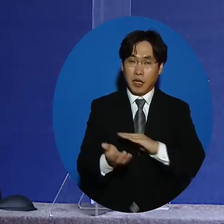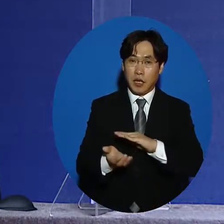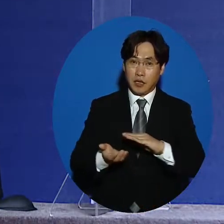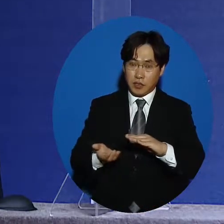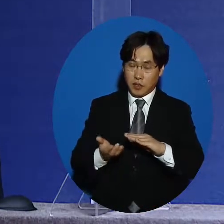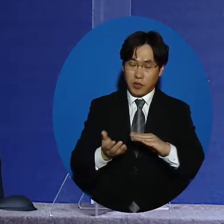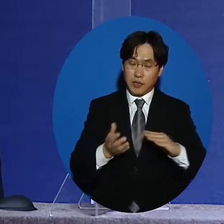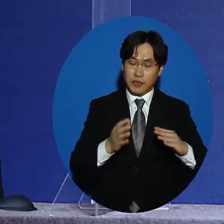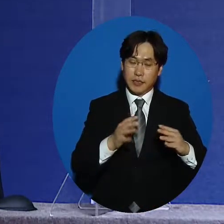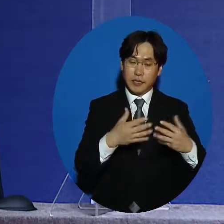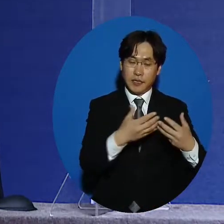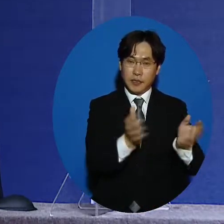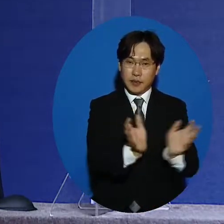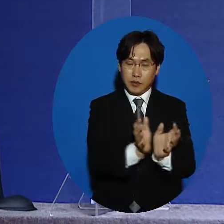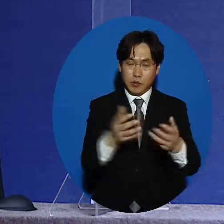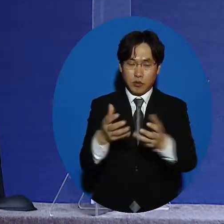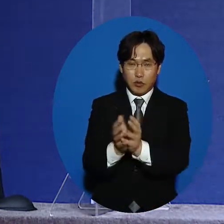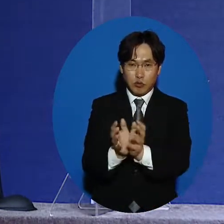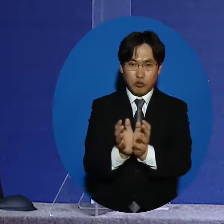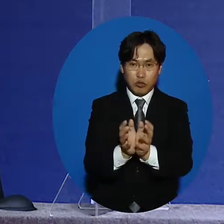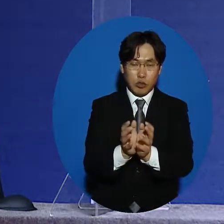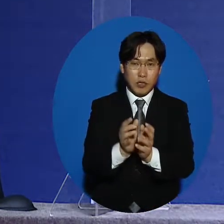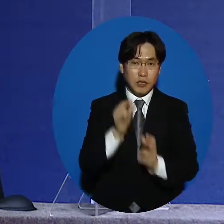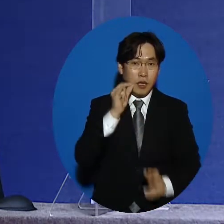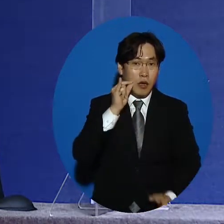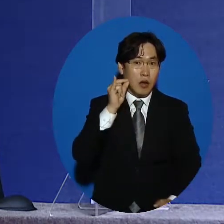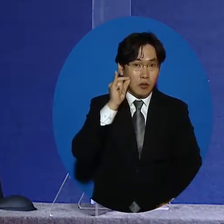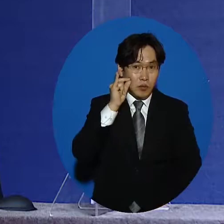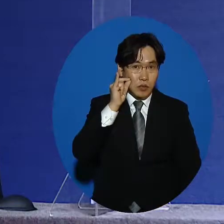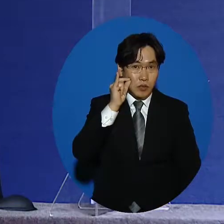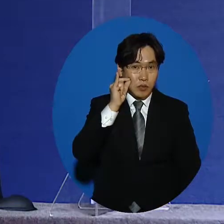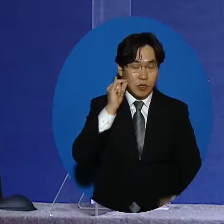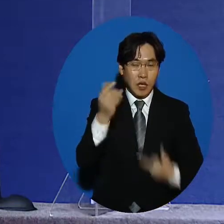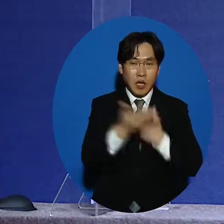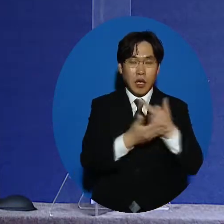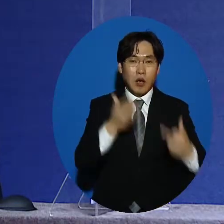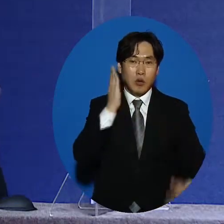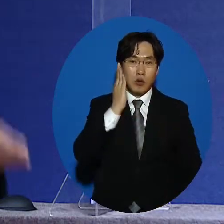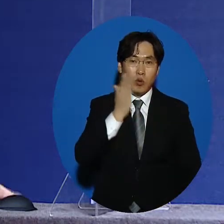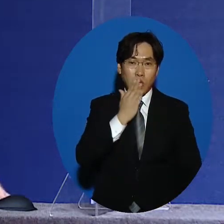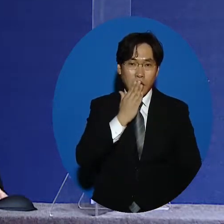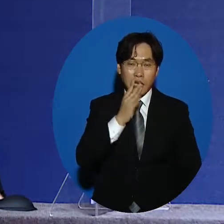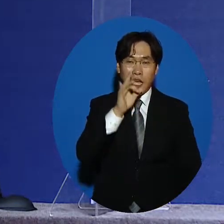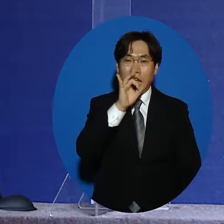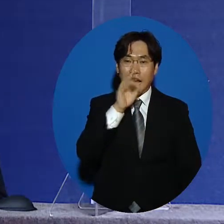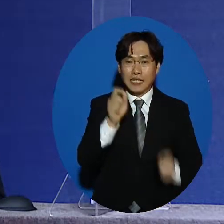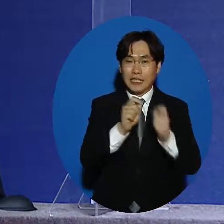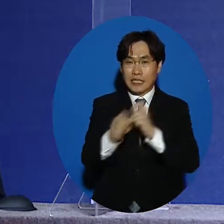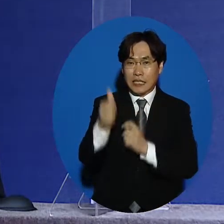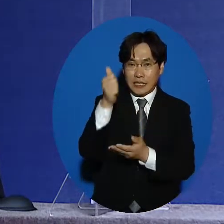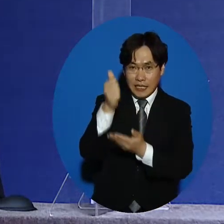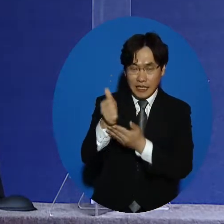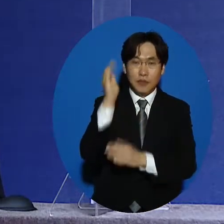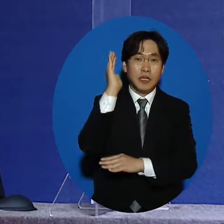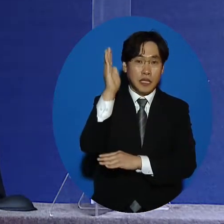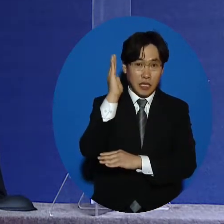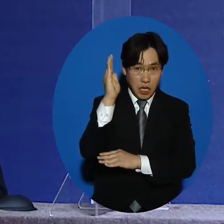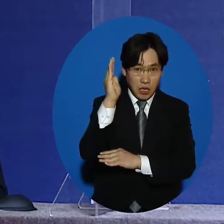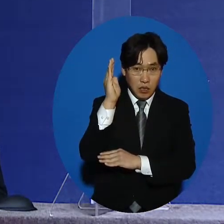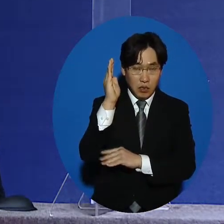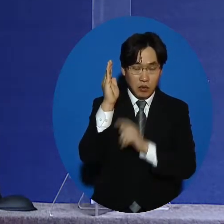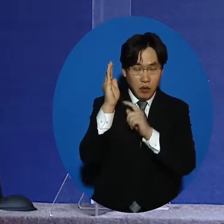그 세션에서 엄성현 농아인 강릉 회장님이 말씀하셨을